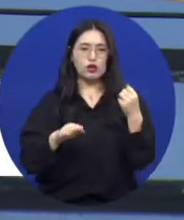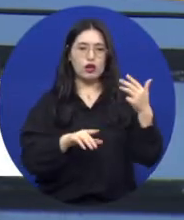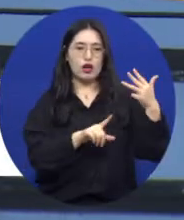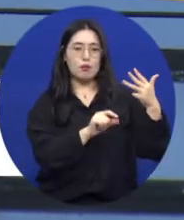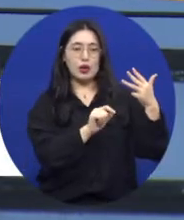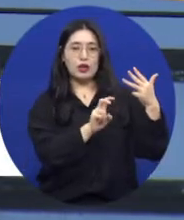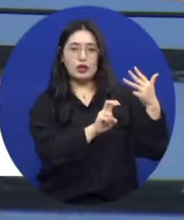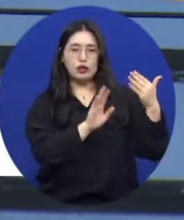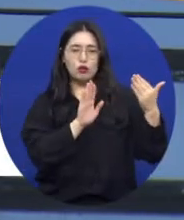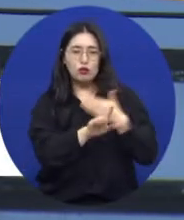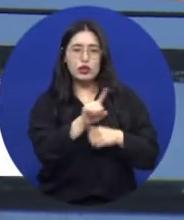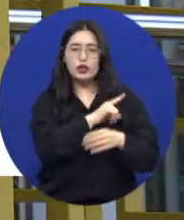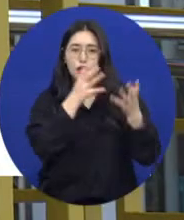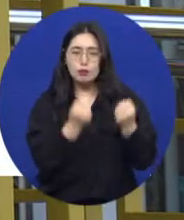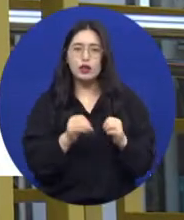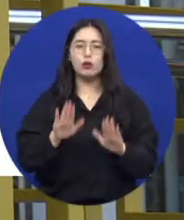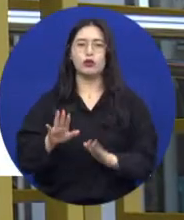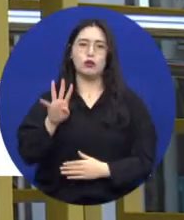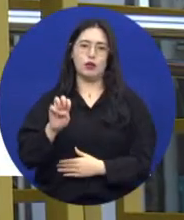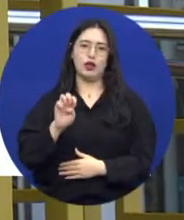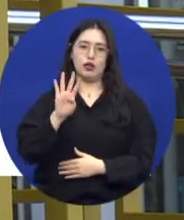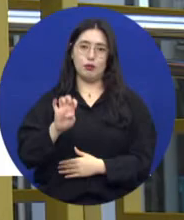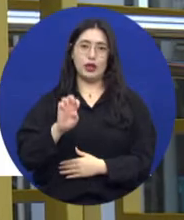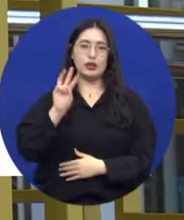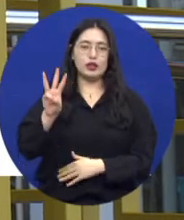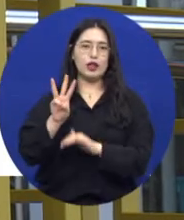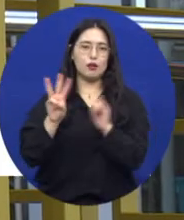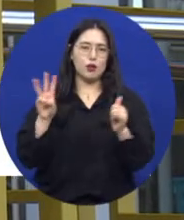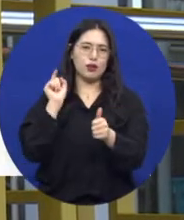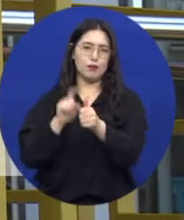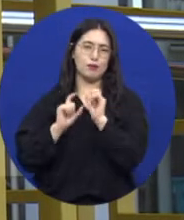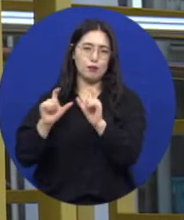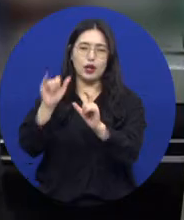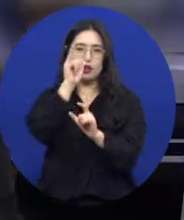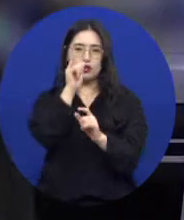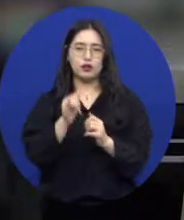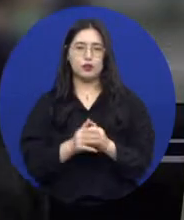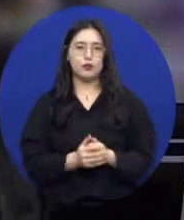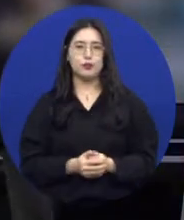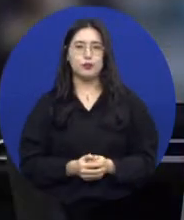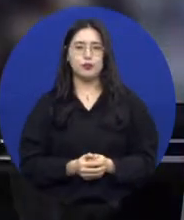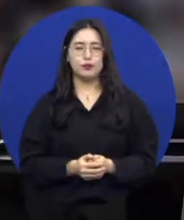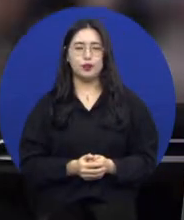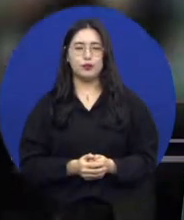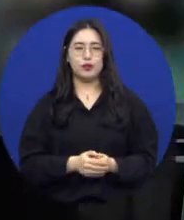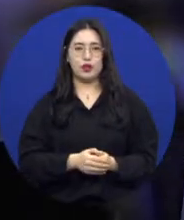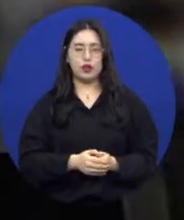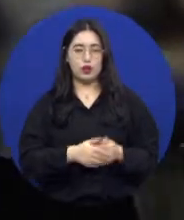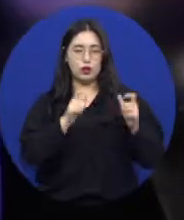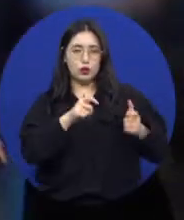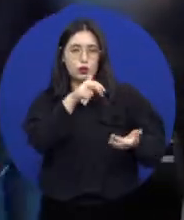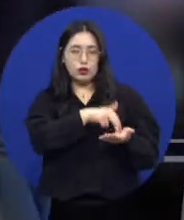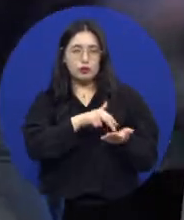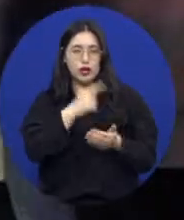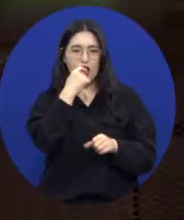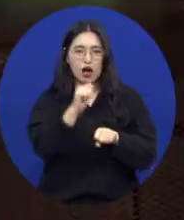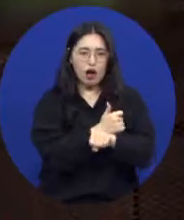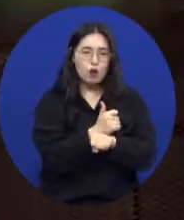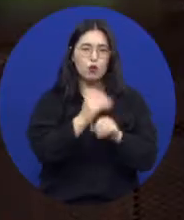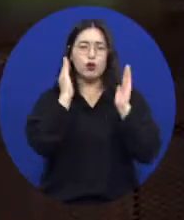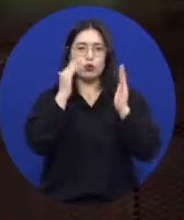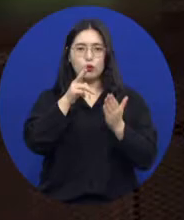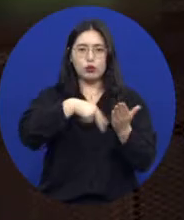20일 이후 가장 많은 만 세 명의 홀은 알고 양성 판정을 받았습니다 방역당국은 학원과 독소 시에